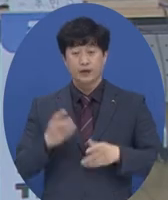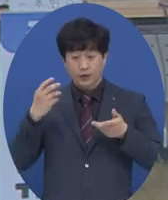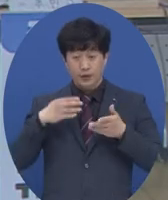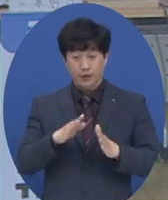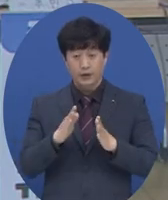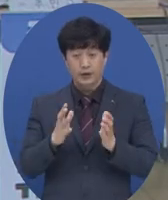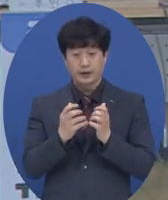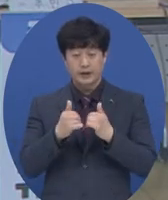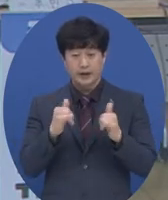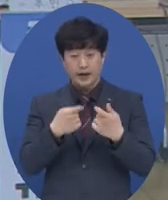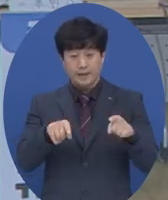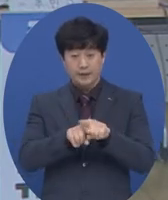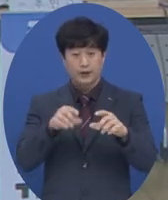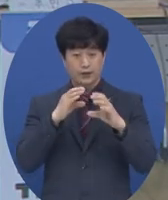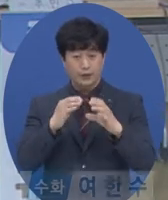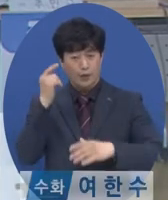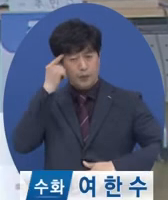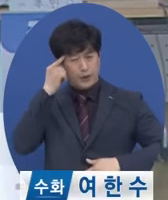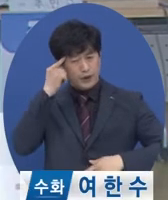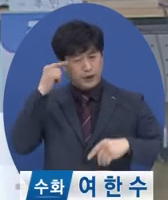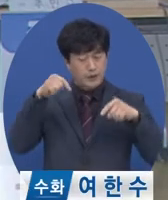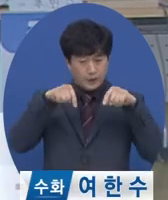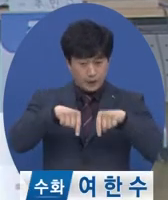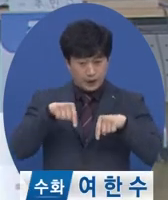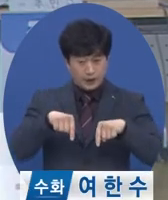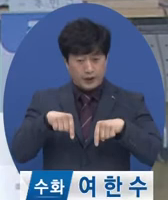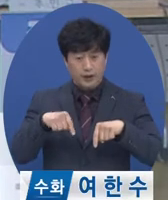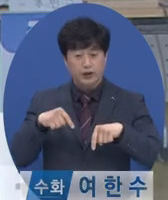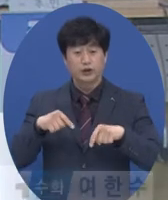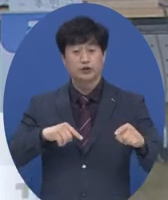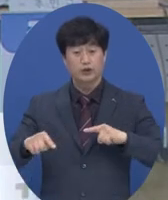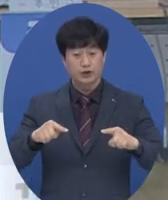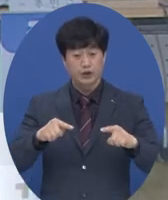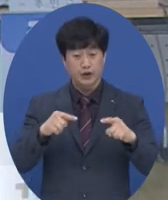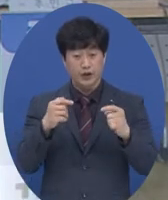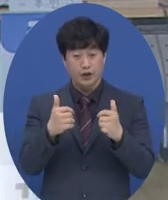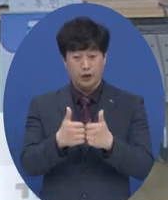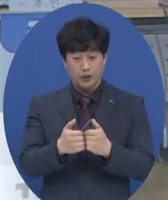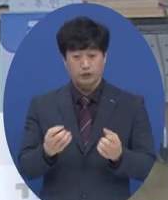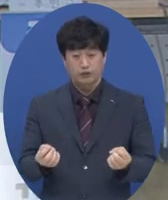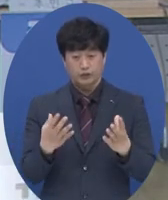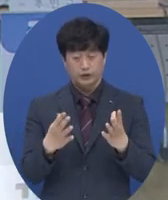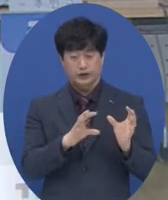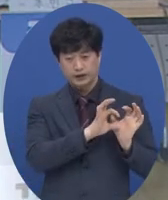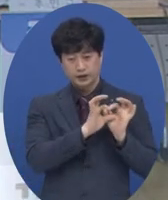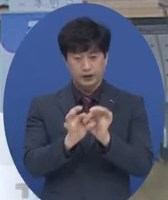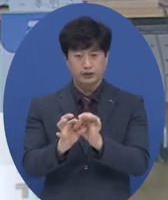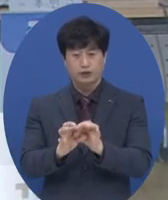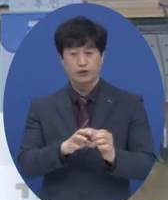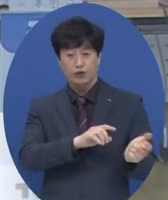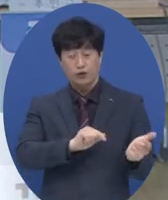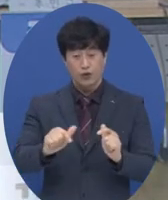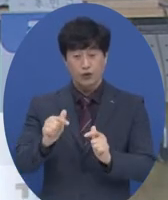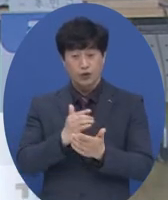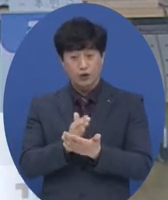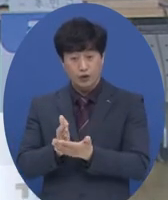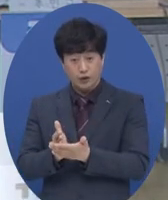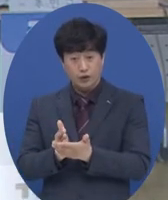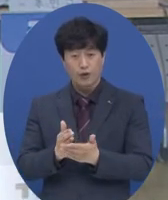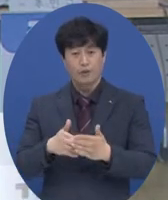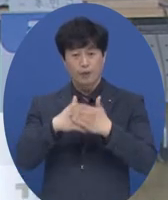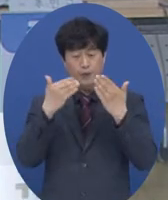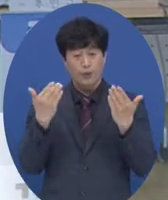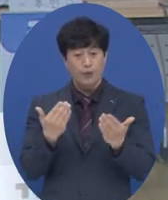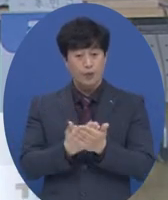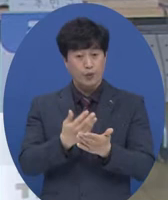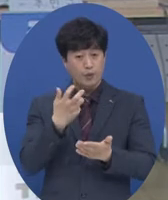경기도가 도민과 함께 소통하며 머리를 맞대는 경기도 정책토론 대축제가 이어지고 있는데요. 각계각층이 모여 총 80개